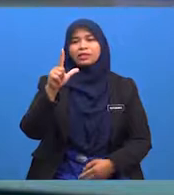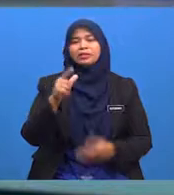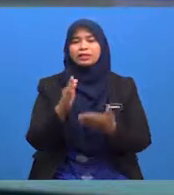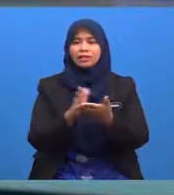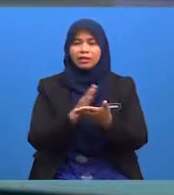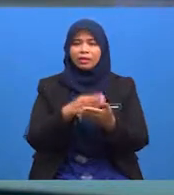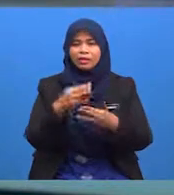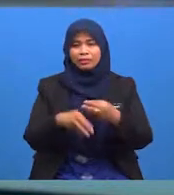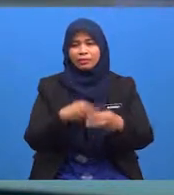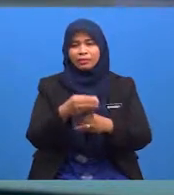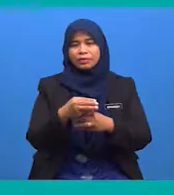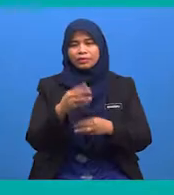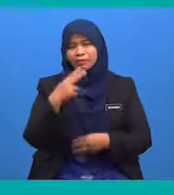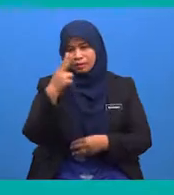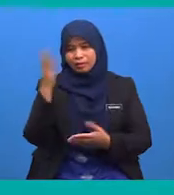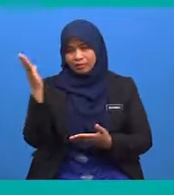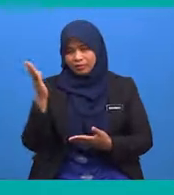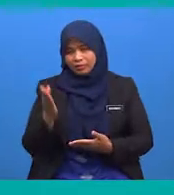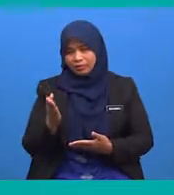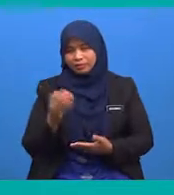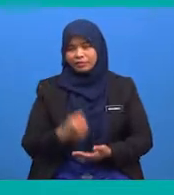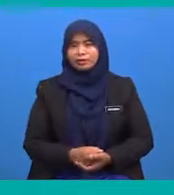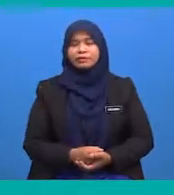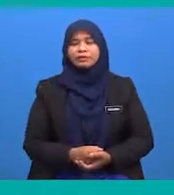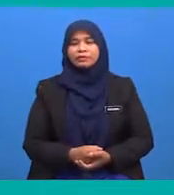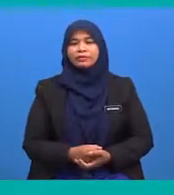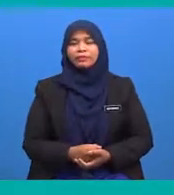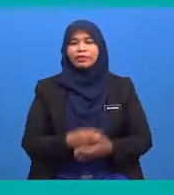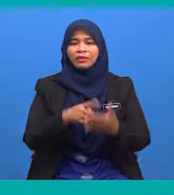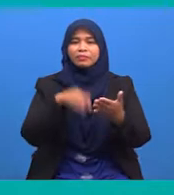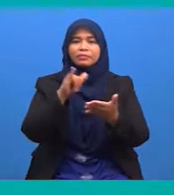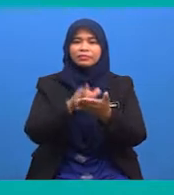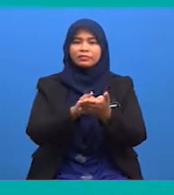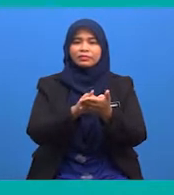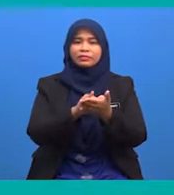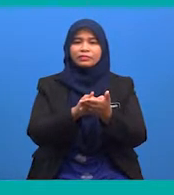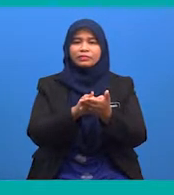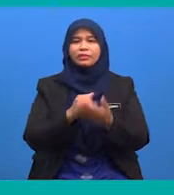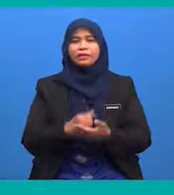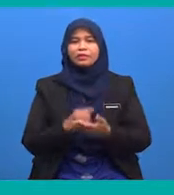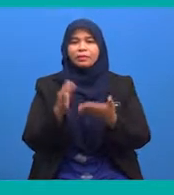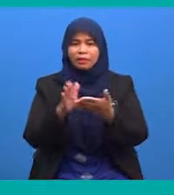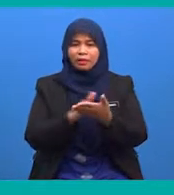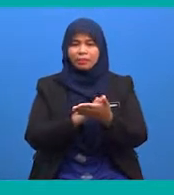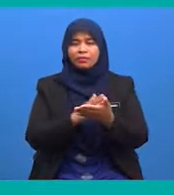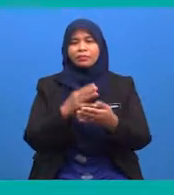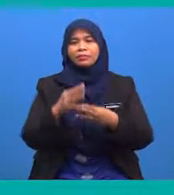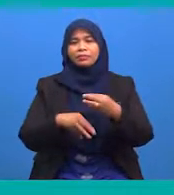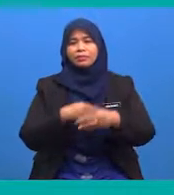lihat kepada paparan skrin. Apakah itu menyapu balutan? Menyapu